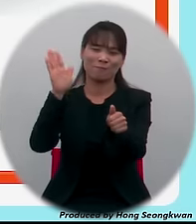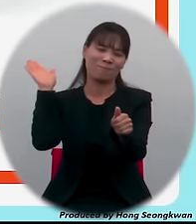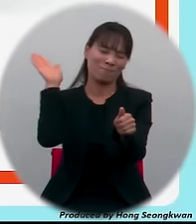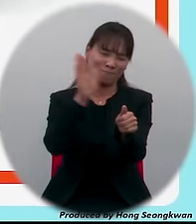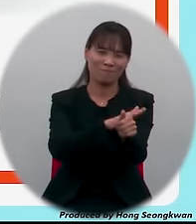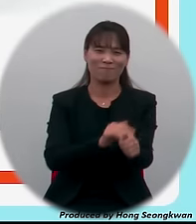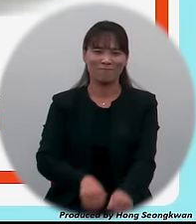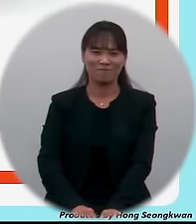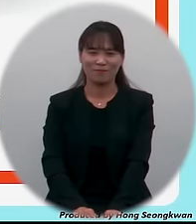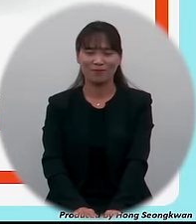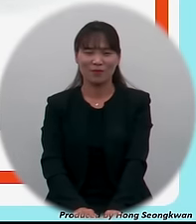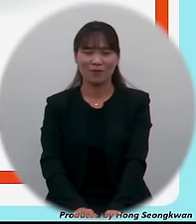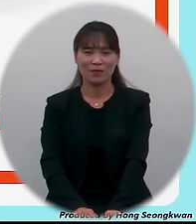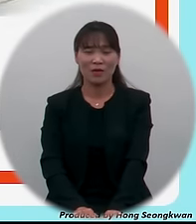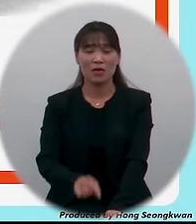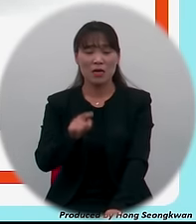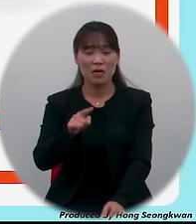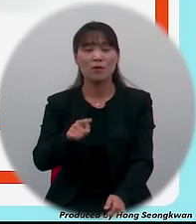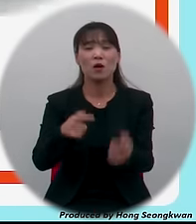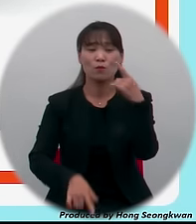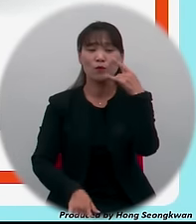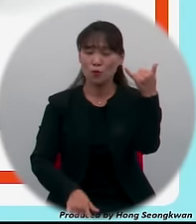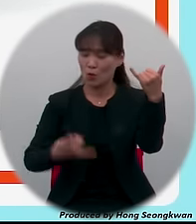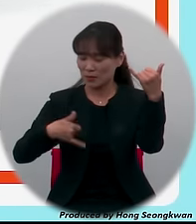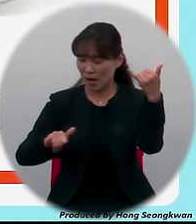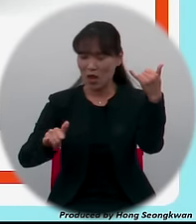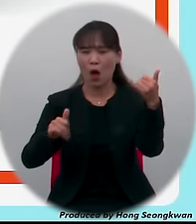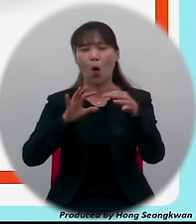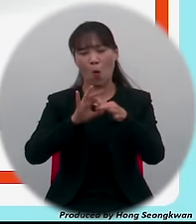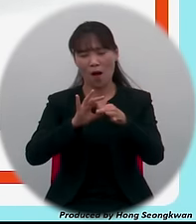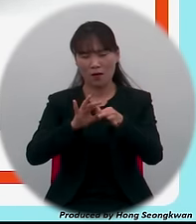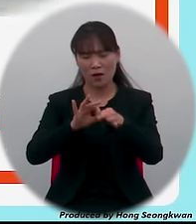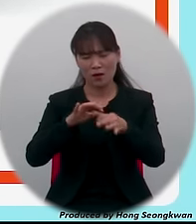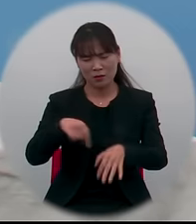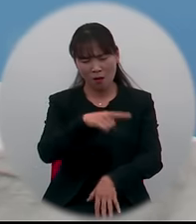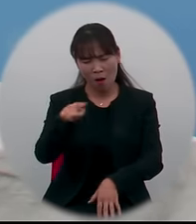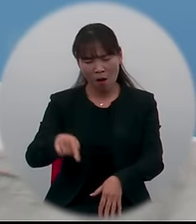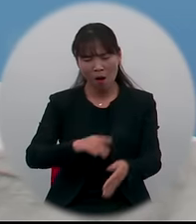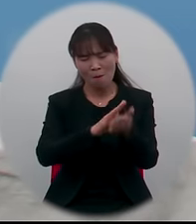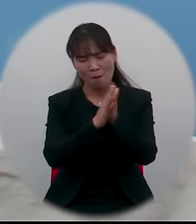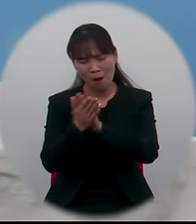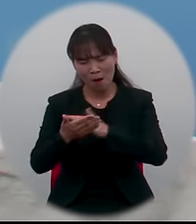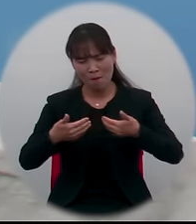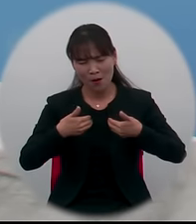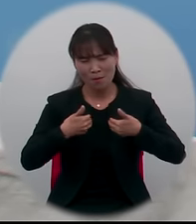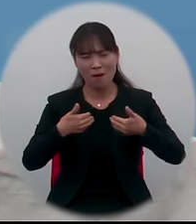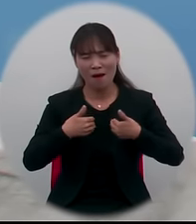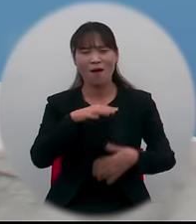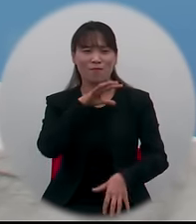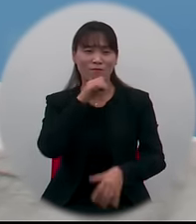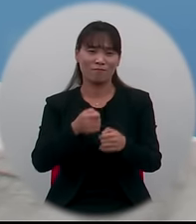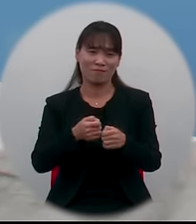증가하겠지요네 손이 올라가십니다 자 그러면서 부모 자녀 관계 사이에서이 시공 하자 소리가이 집 저집에서